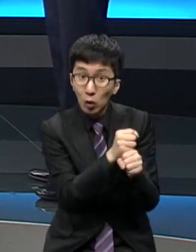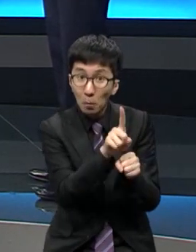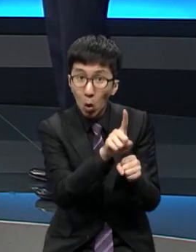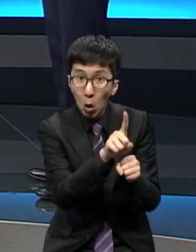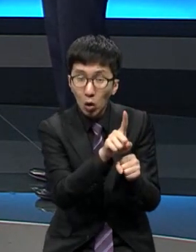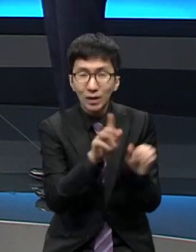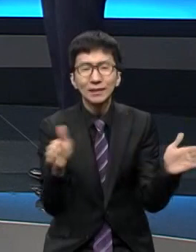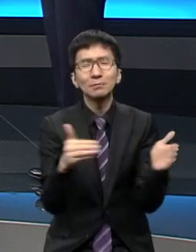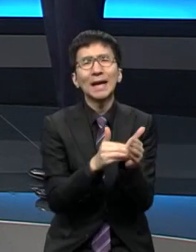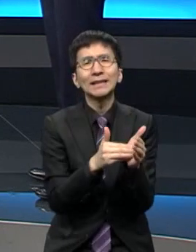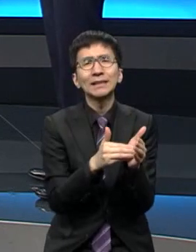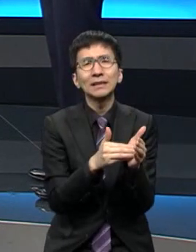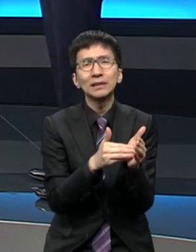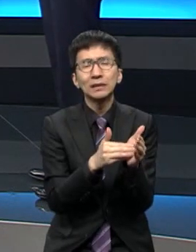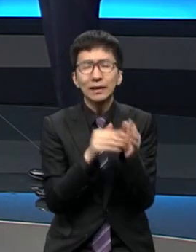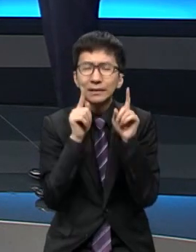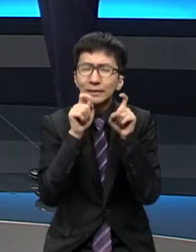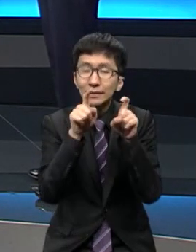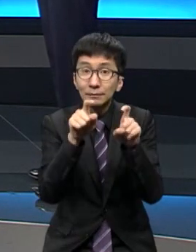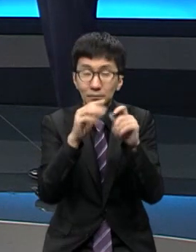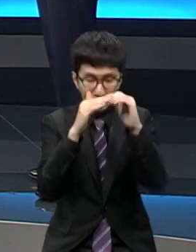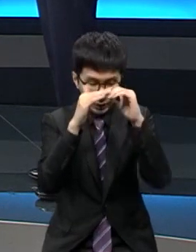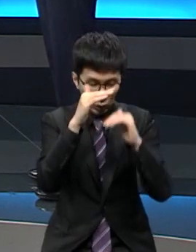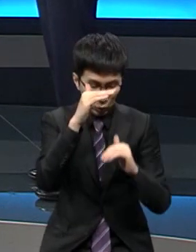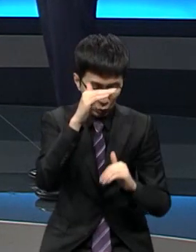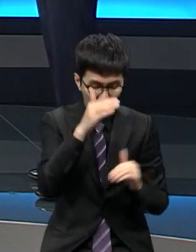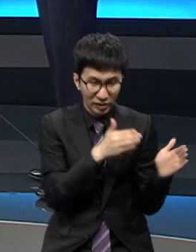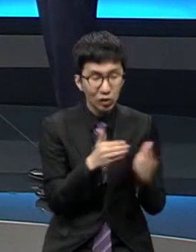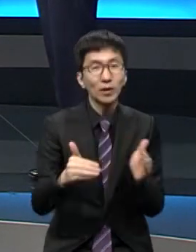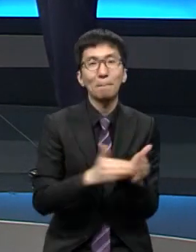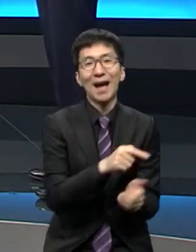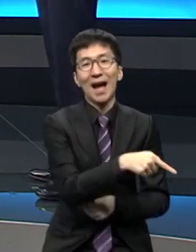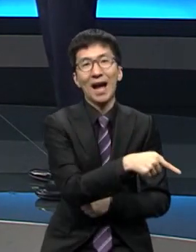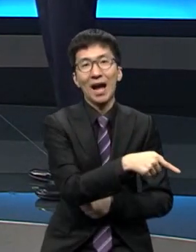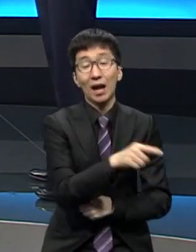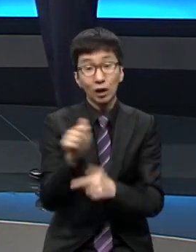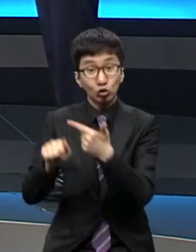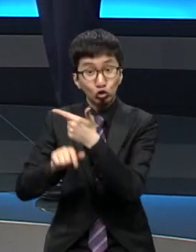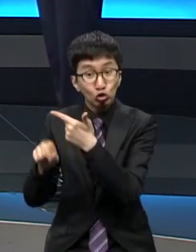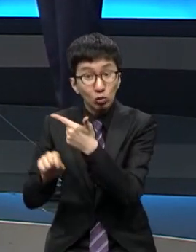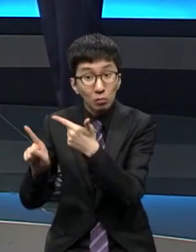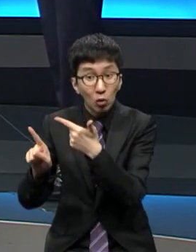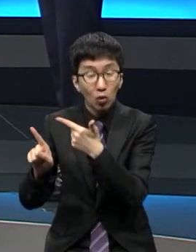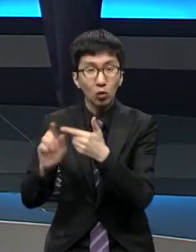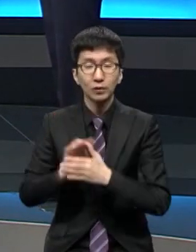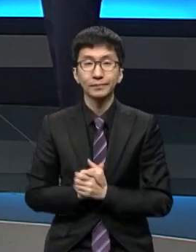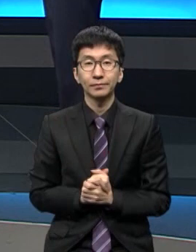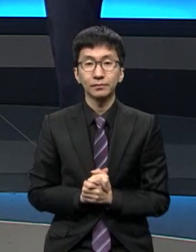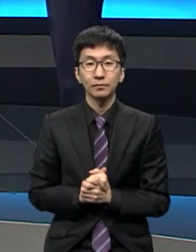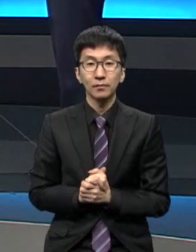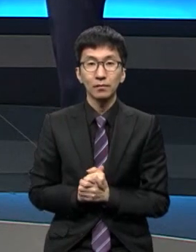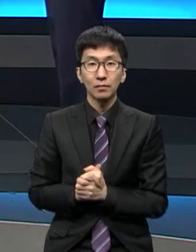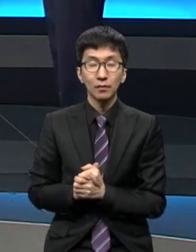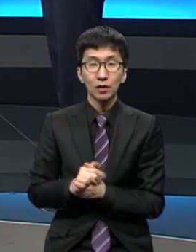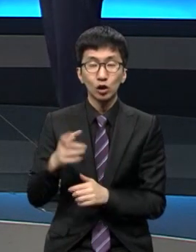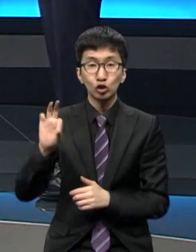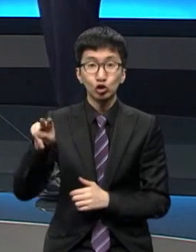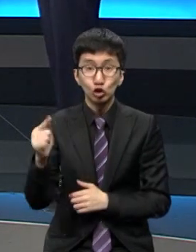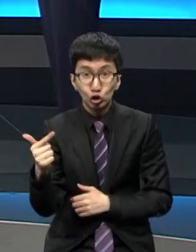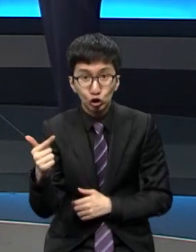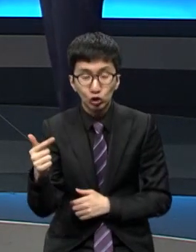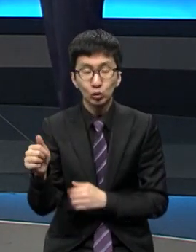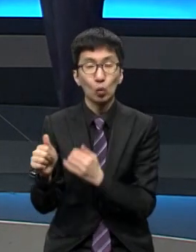이렇게 a 부터 g 까지 쪽 장리를 해놓은 문건이 고요 리뷰어를 작성된 문건에는 의혹들을 윤석열 전 총장